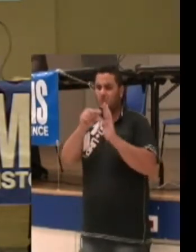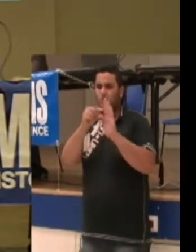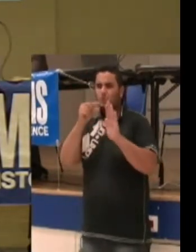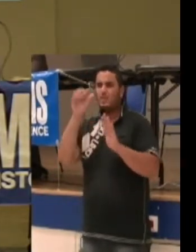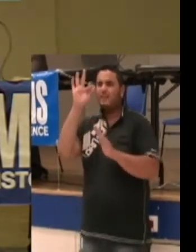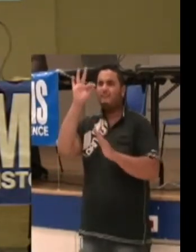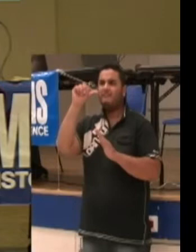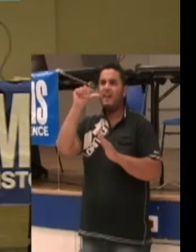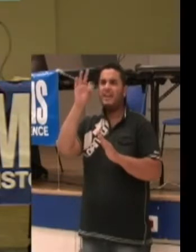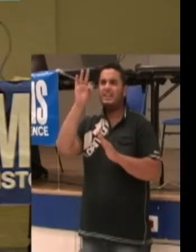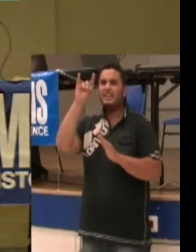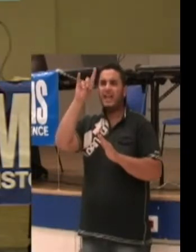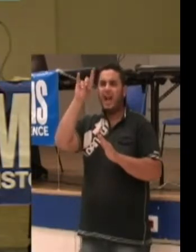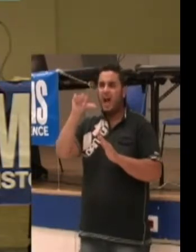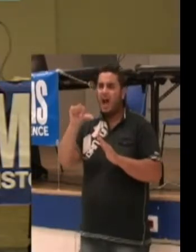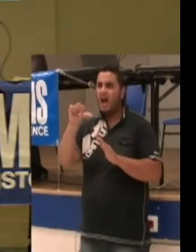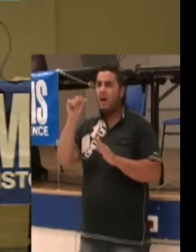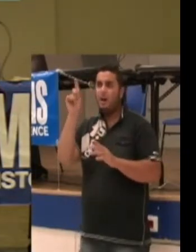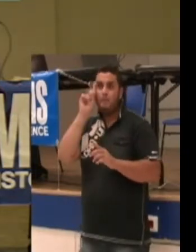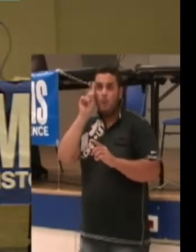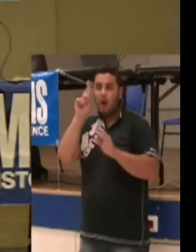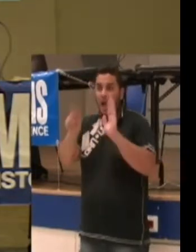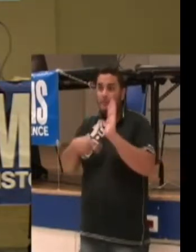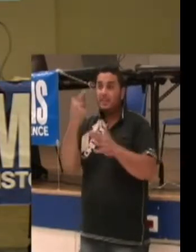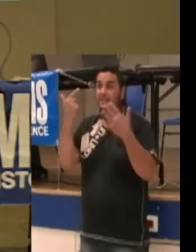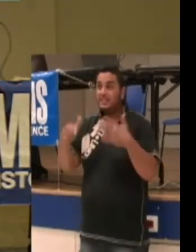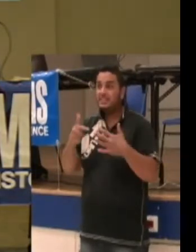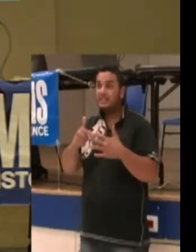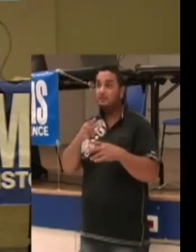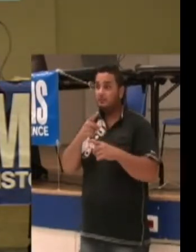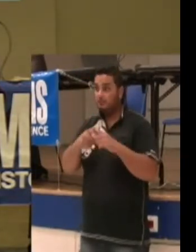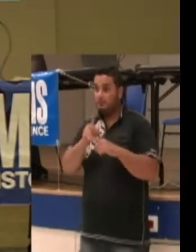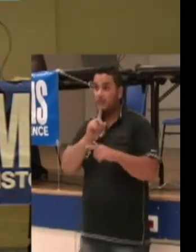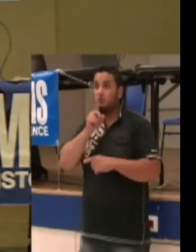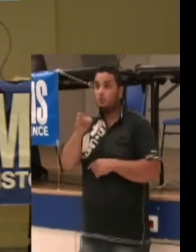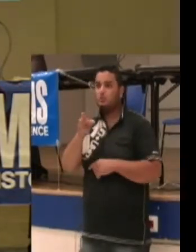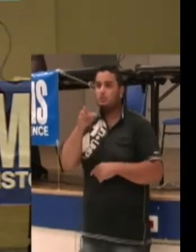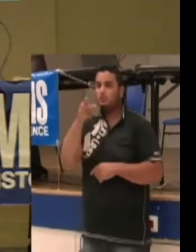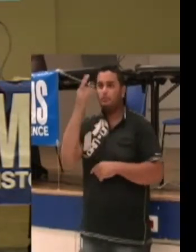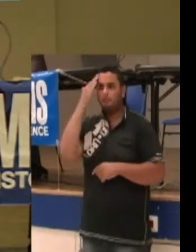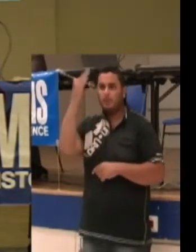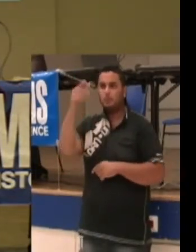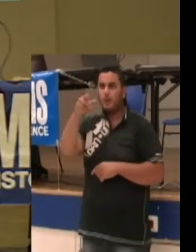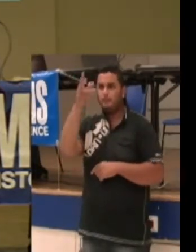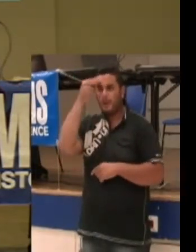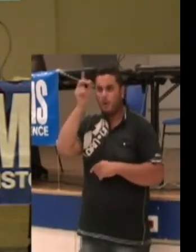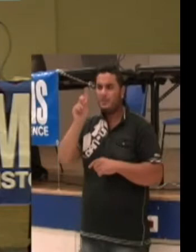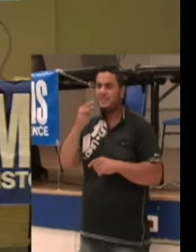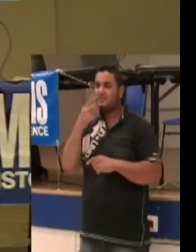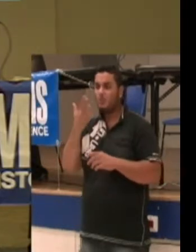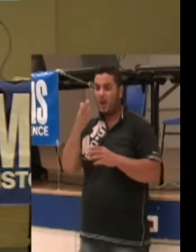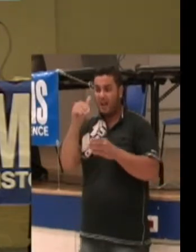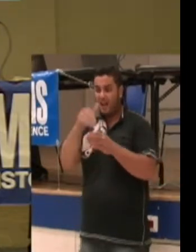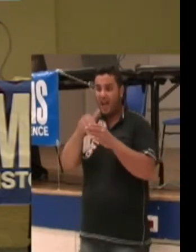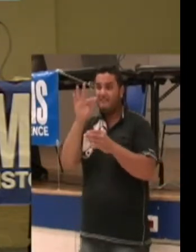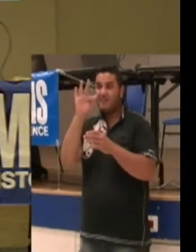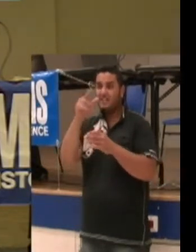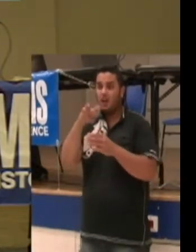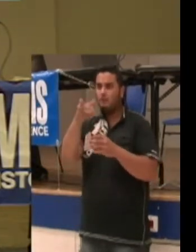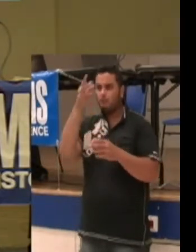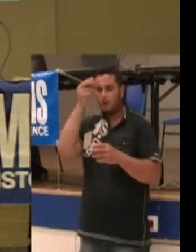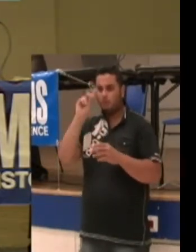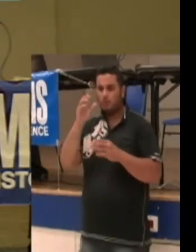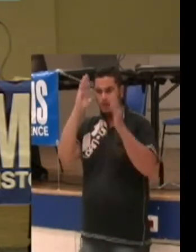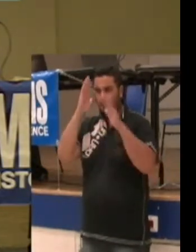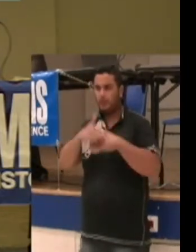surat al-Fatiha. Si on ne comprend pas le sens de surat al-Fatiha, on n'a pas compris notre prière. Et si tu fais ta prière sans